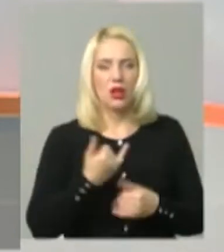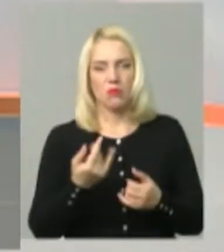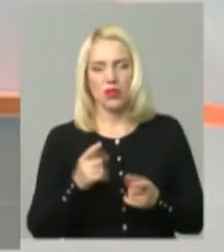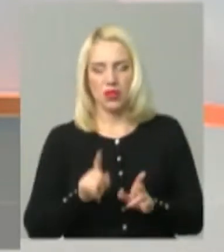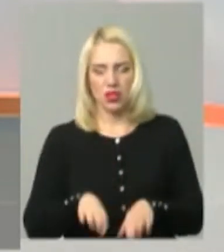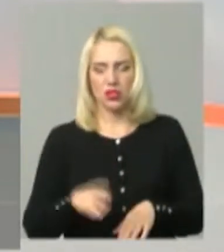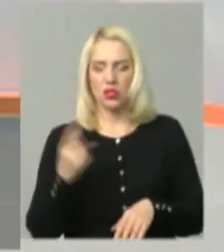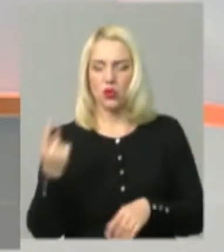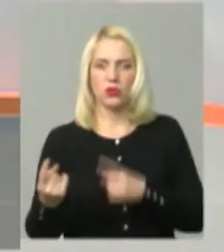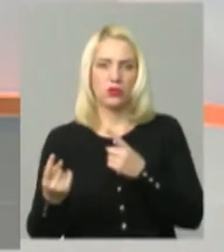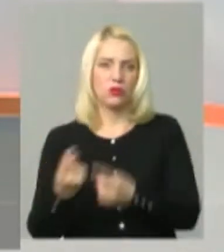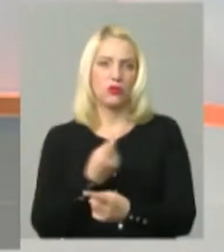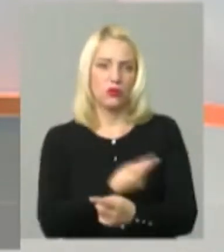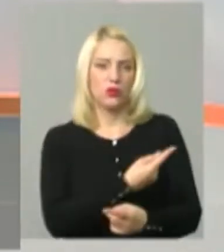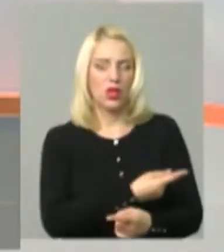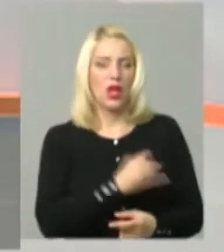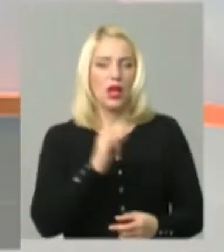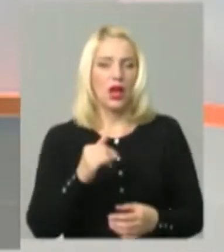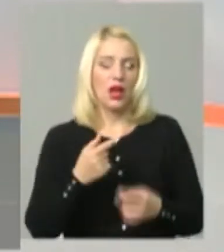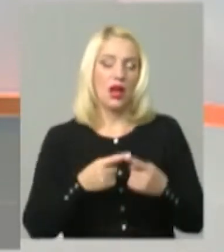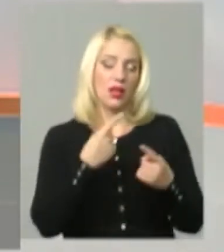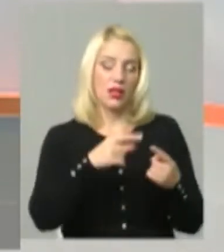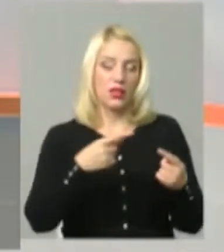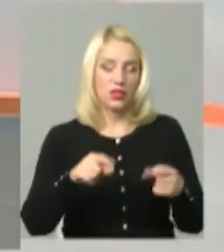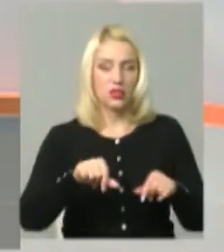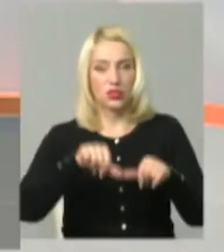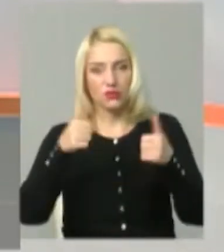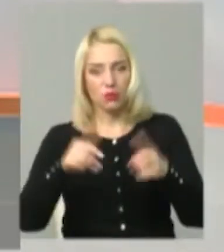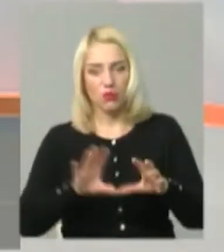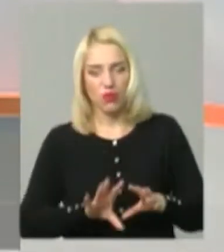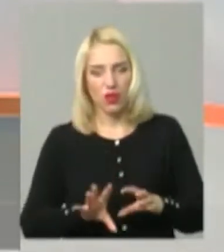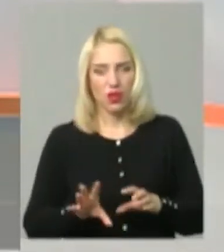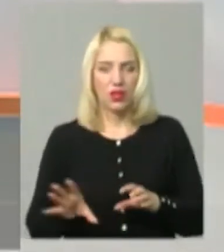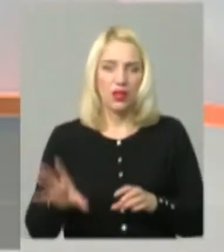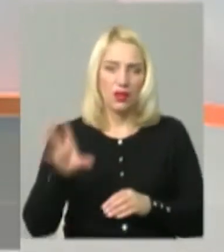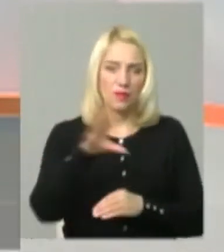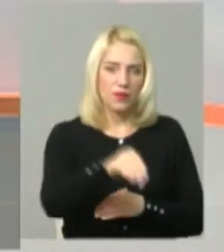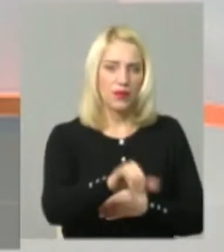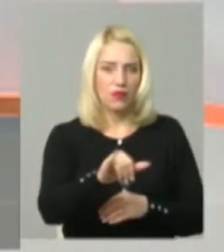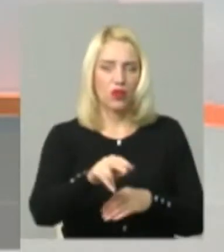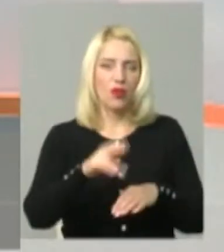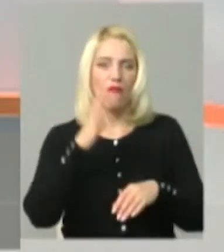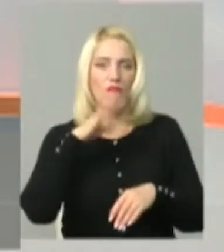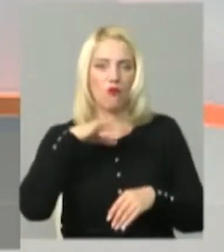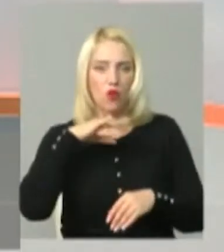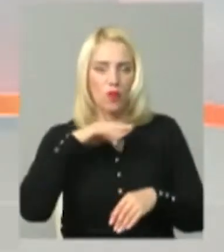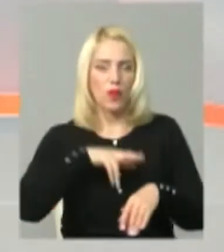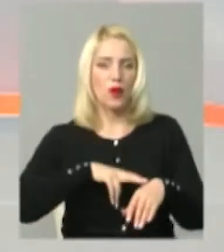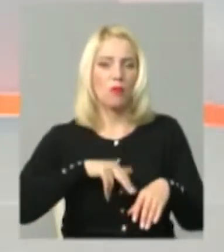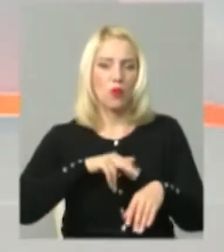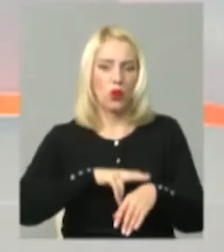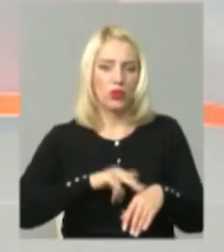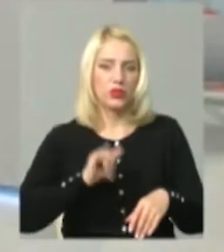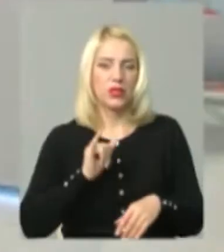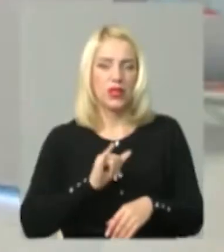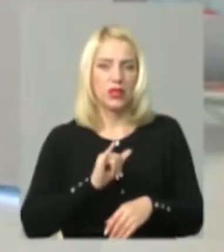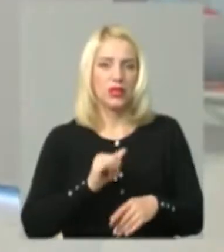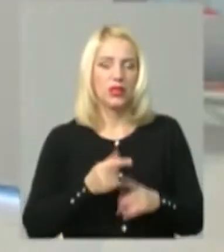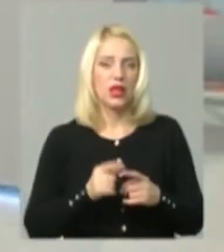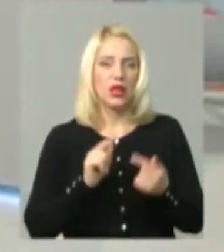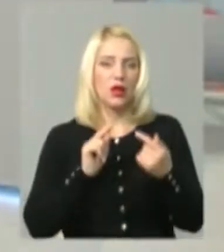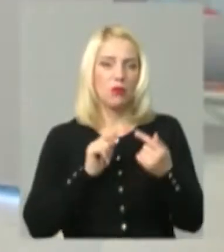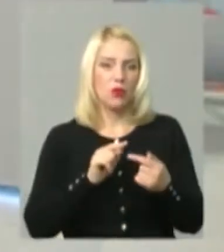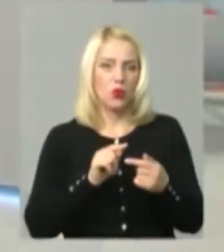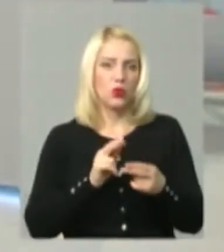відповідно, посад ми сформували і в ці підрозділи – водну поліцію і безпосередньо в підрозділ по